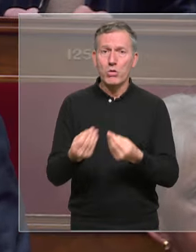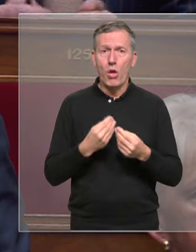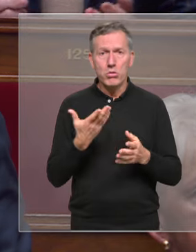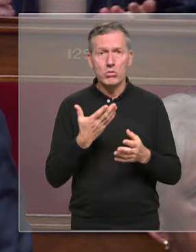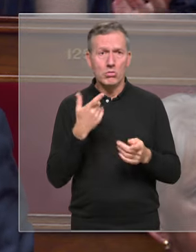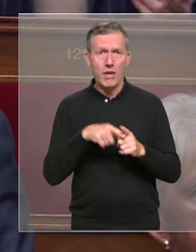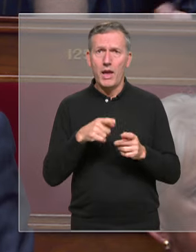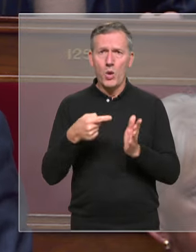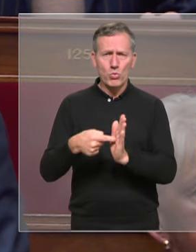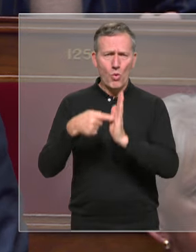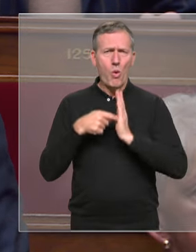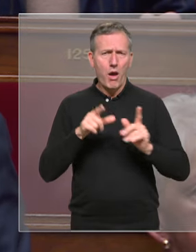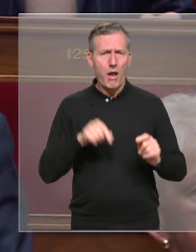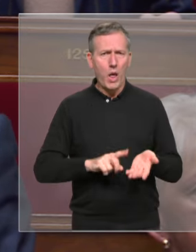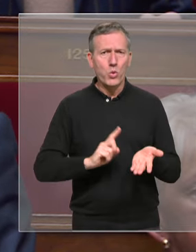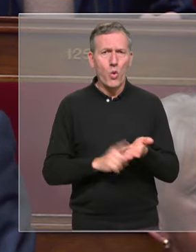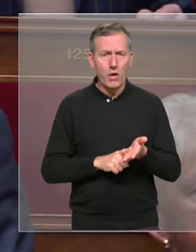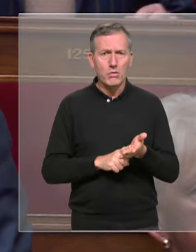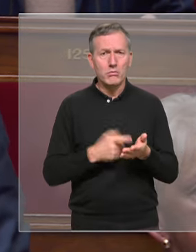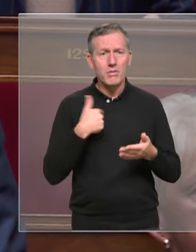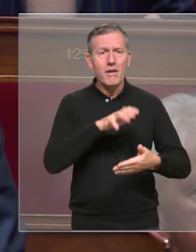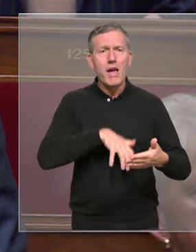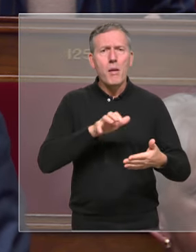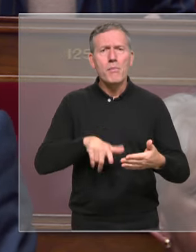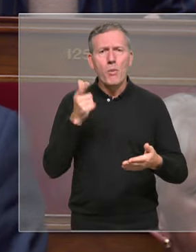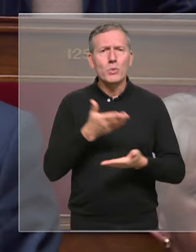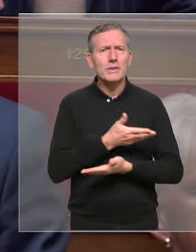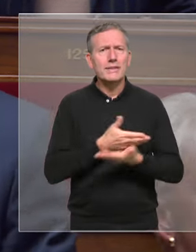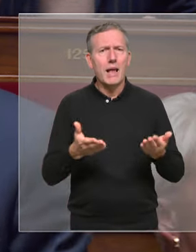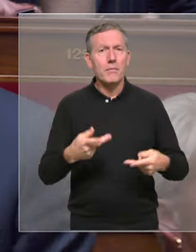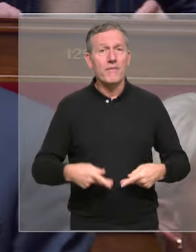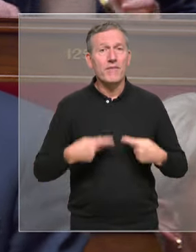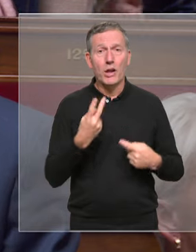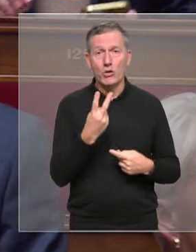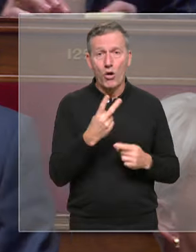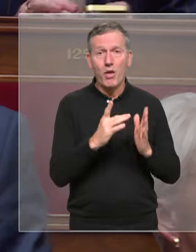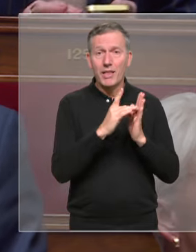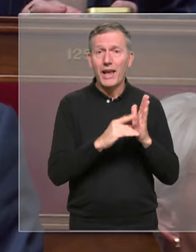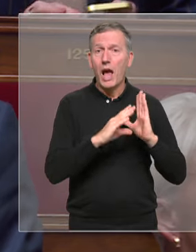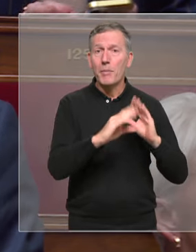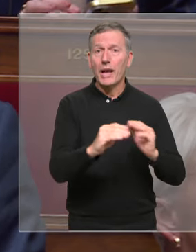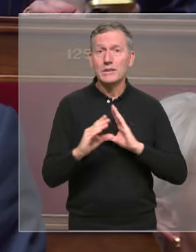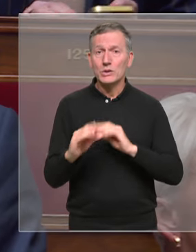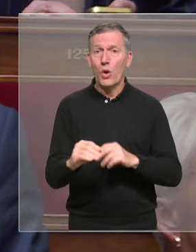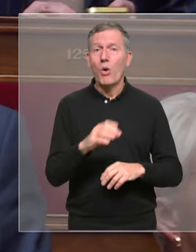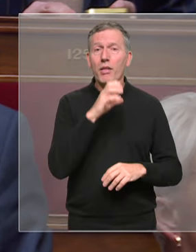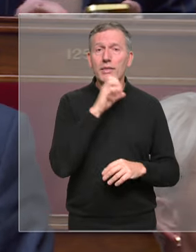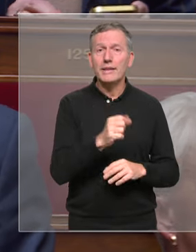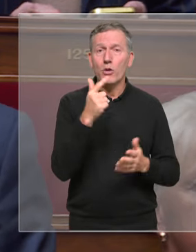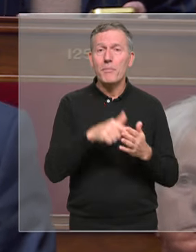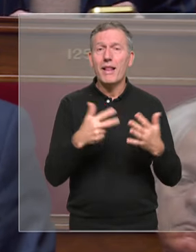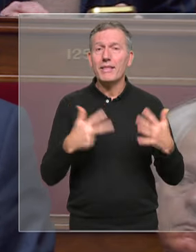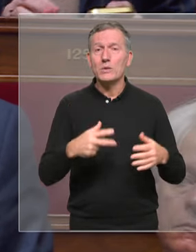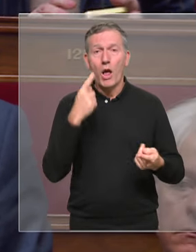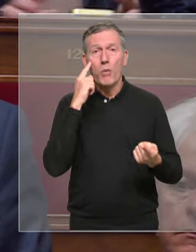dus. En s'appuyant sur le rapport Taquesser intitulé « Plus simple la vie », deux décrets ont été pris en décembre 2018 pour mettre